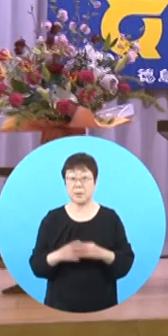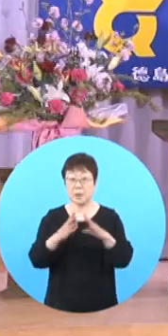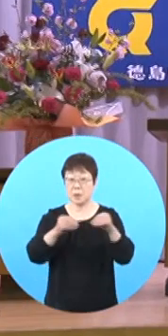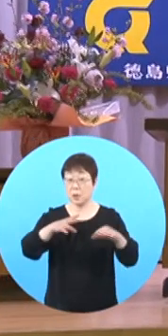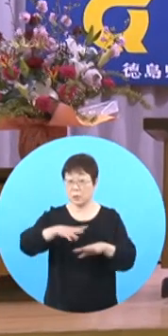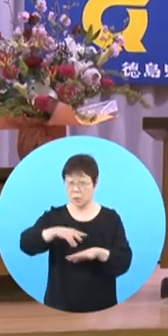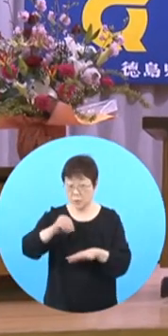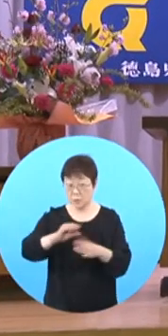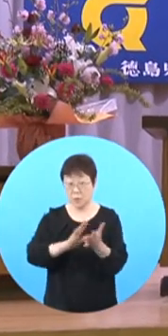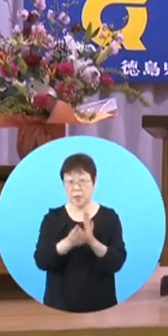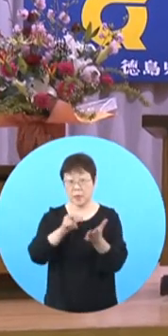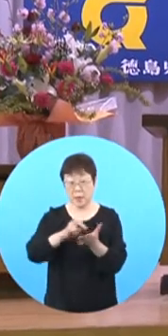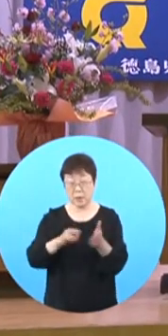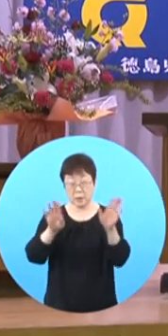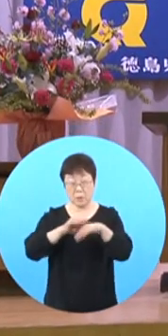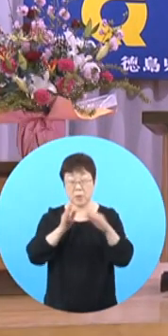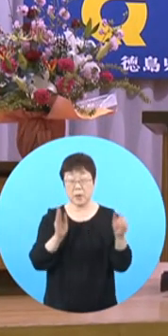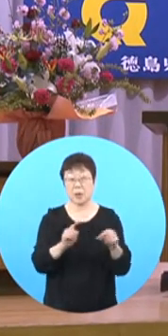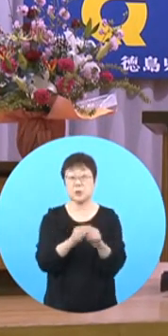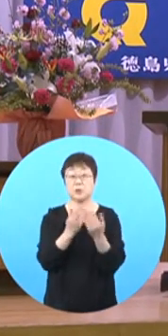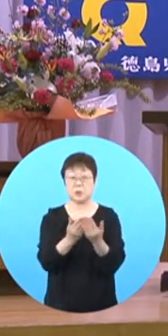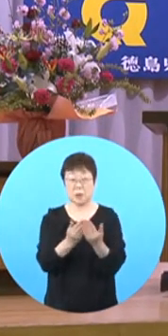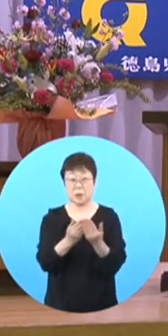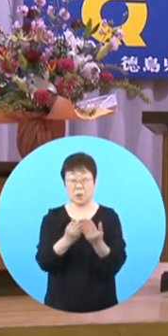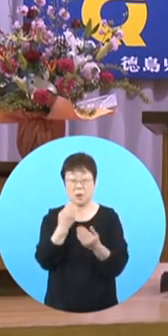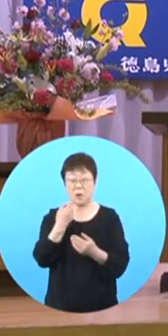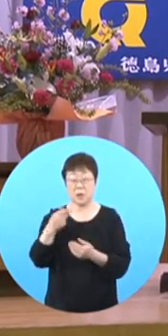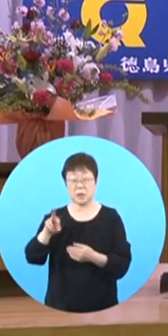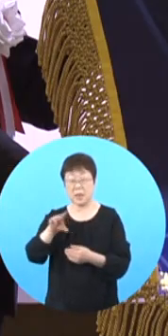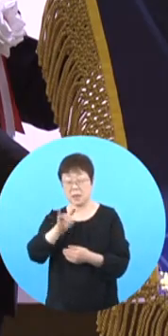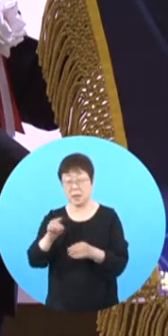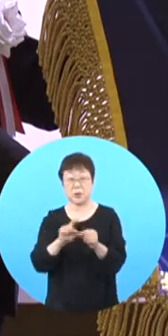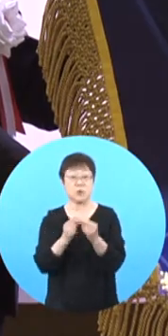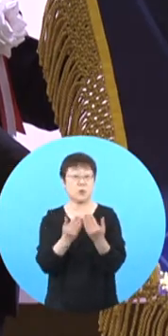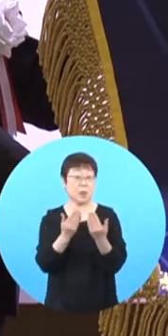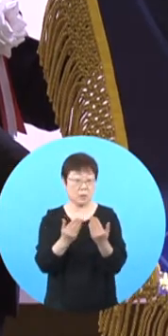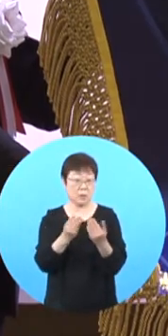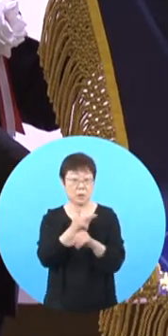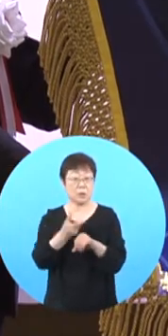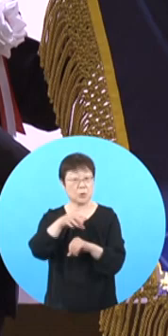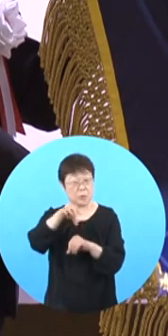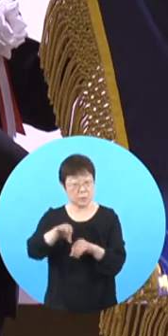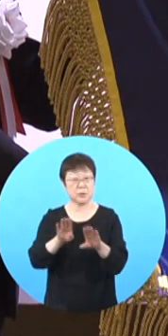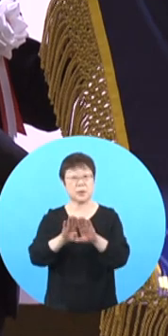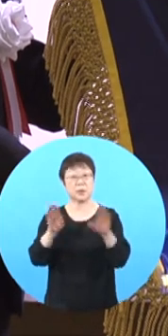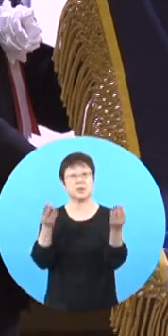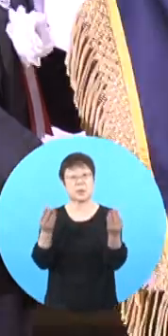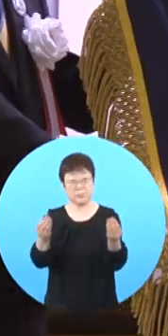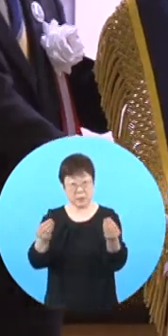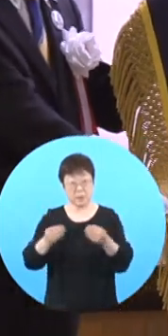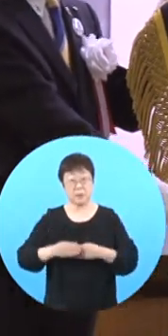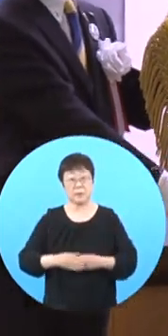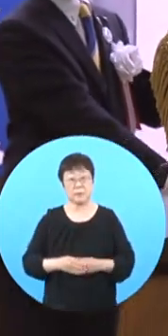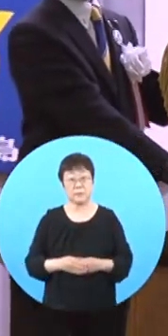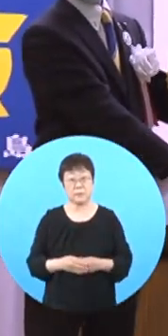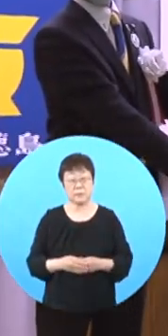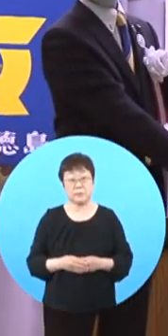全国初の県立夜間中学校、白鷺中学校が徳島市に開校しました。